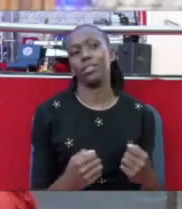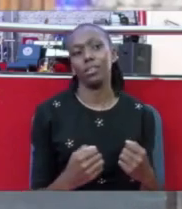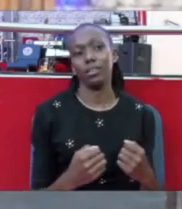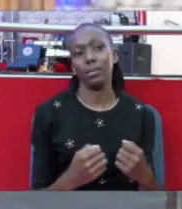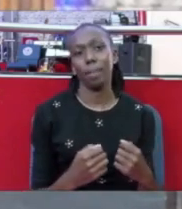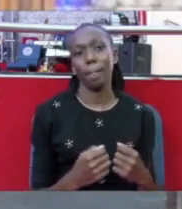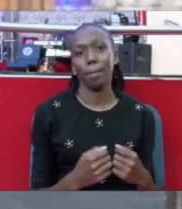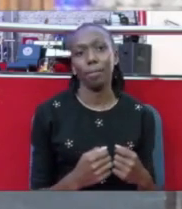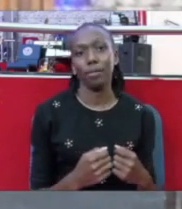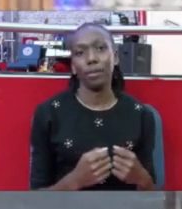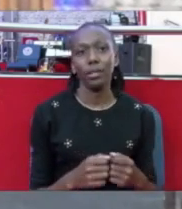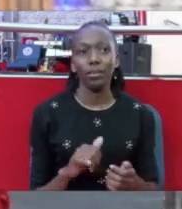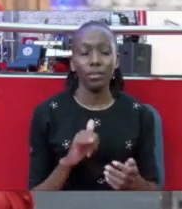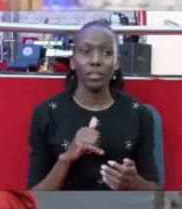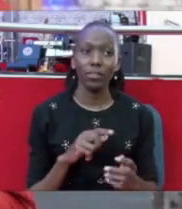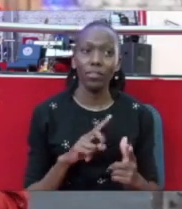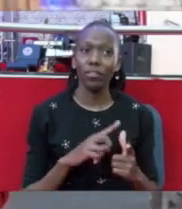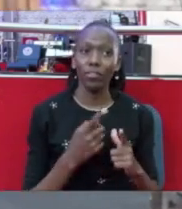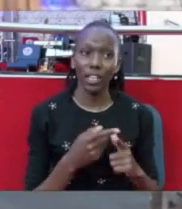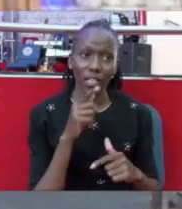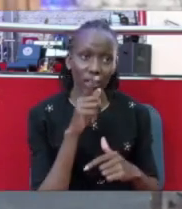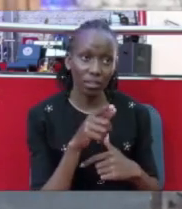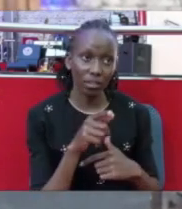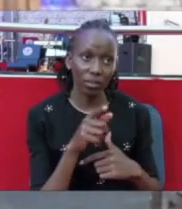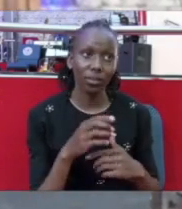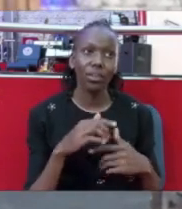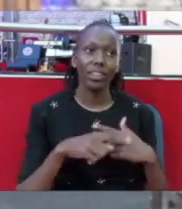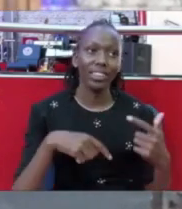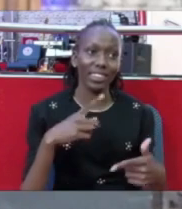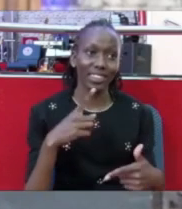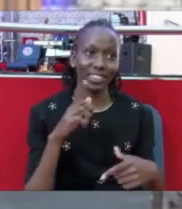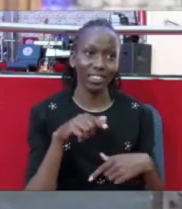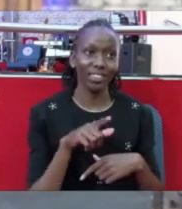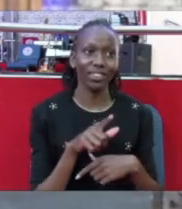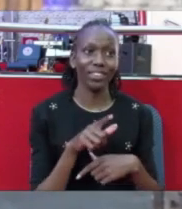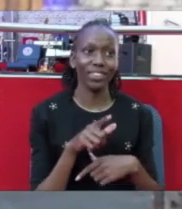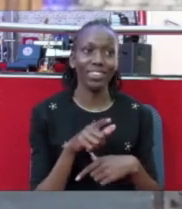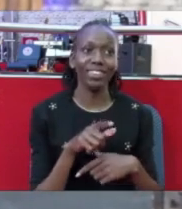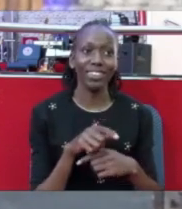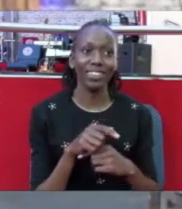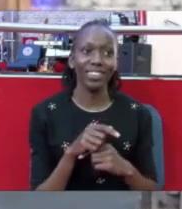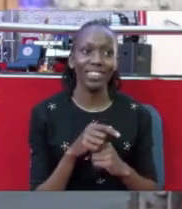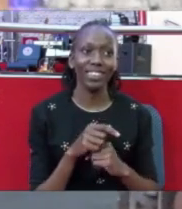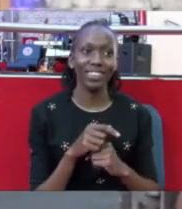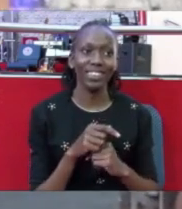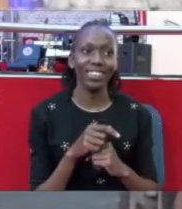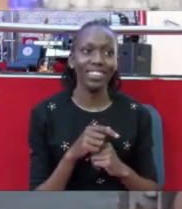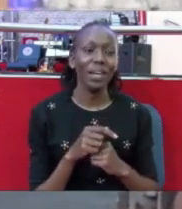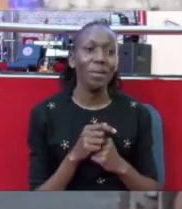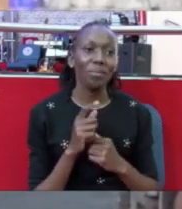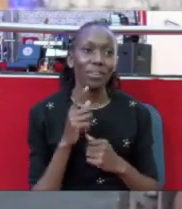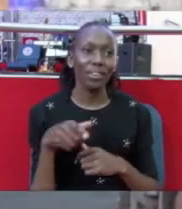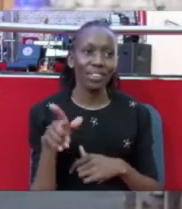then when he prospers you. Na akikunawirisha. Then you lift him up. Ili uweze kumuinua. You magnify him.